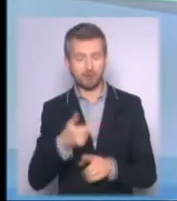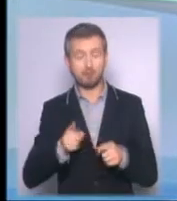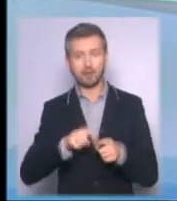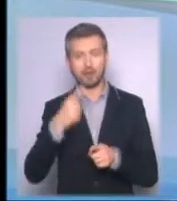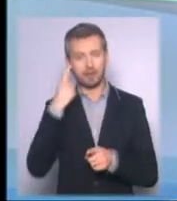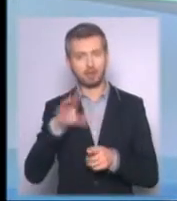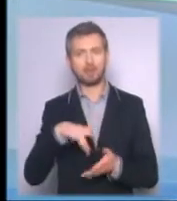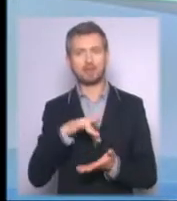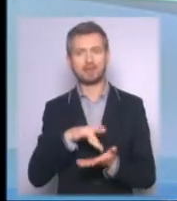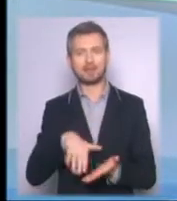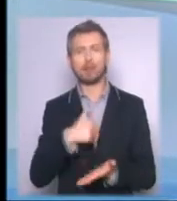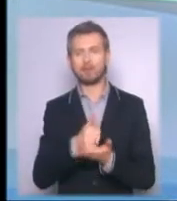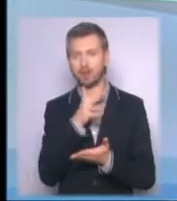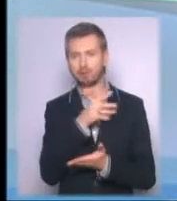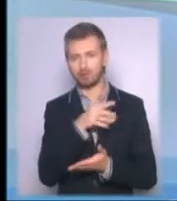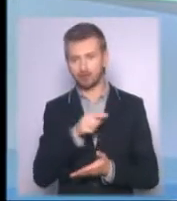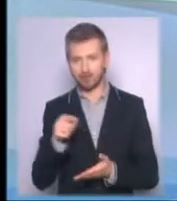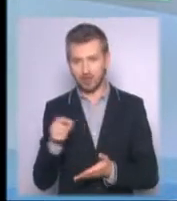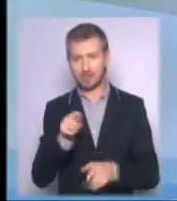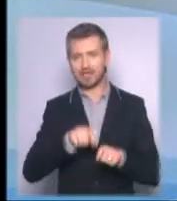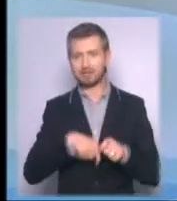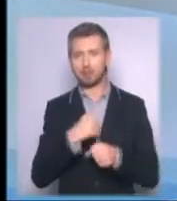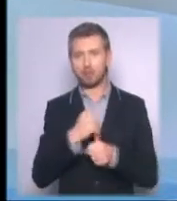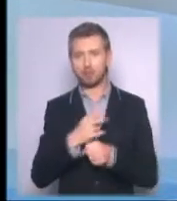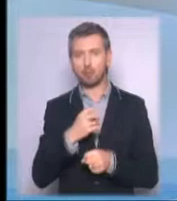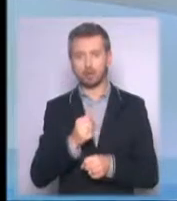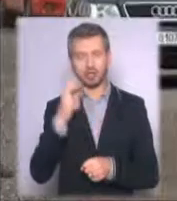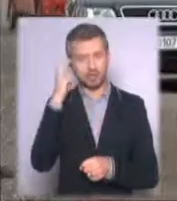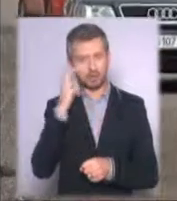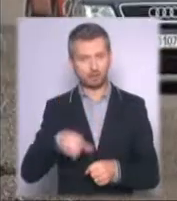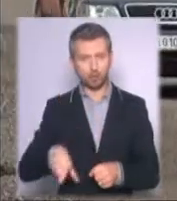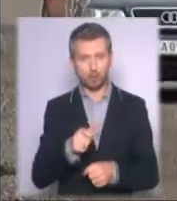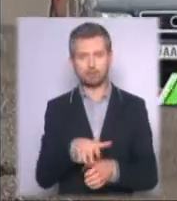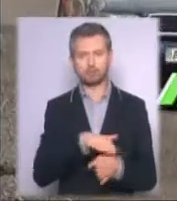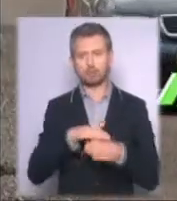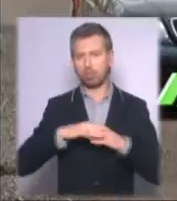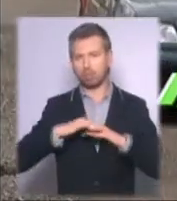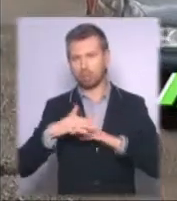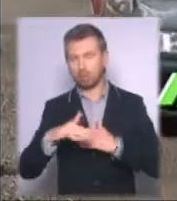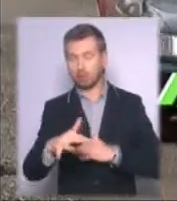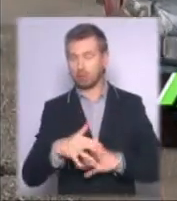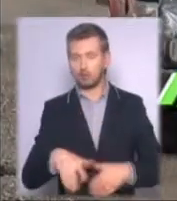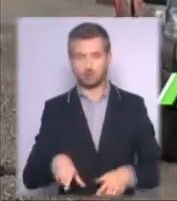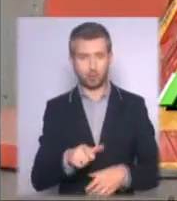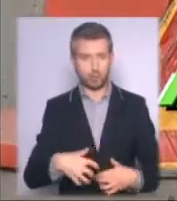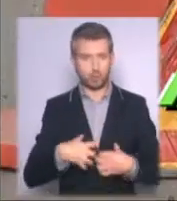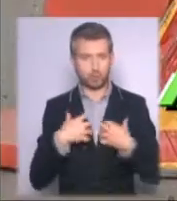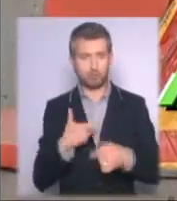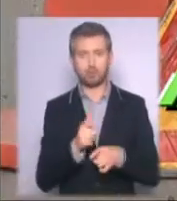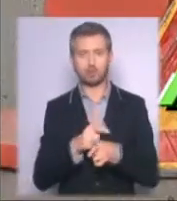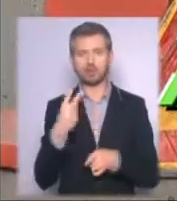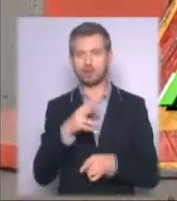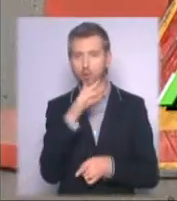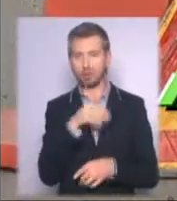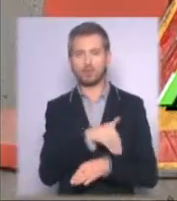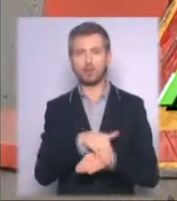міський голова Віталій Кличко під час інспекції робіт на київських дорогах. Суцільні ями та вибоїни. Більше 20 років на вулиці Магнітогорській